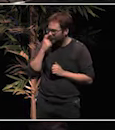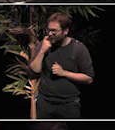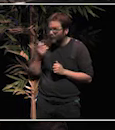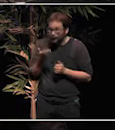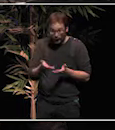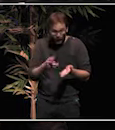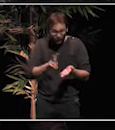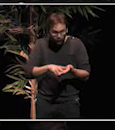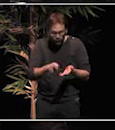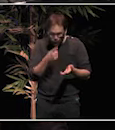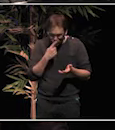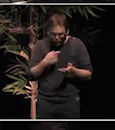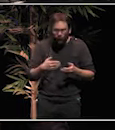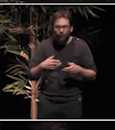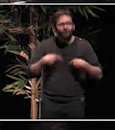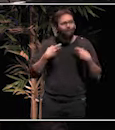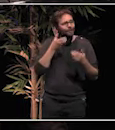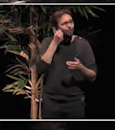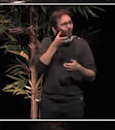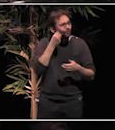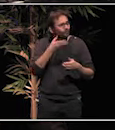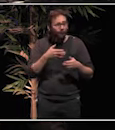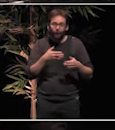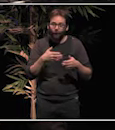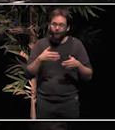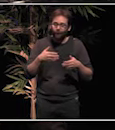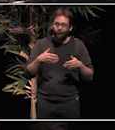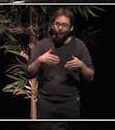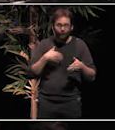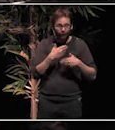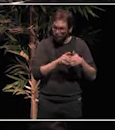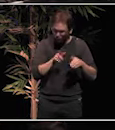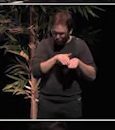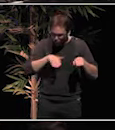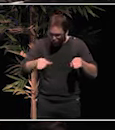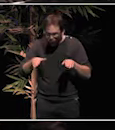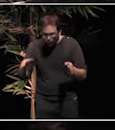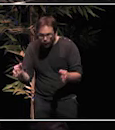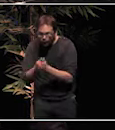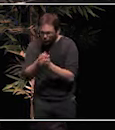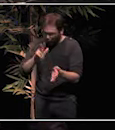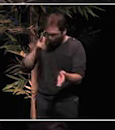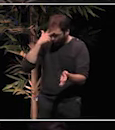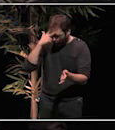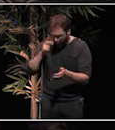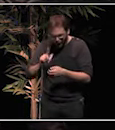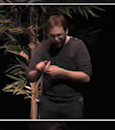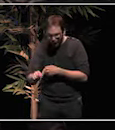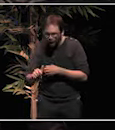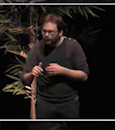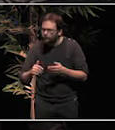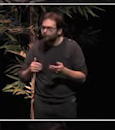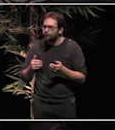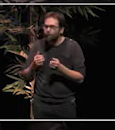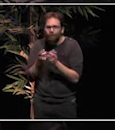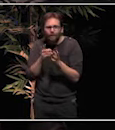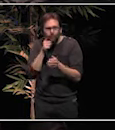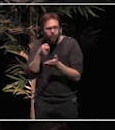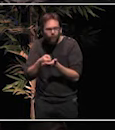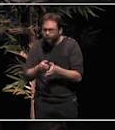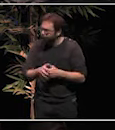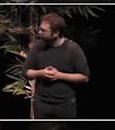vraiment dans le sens se sortir de sa vie quotidienne et faire des choses qui nous, qui nous marquent et qui nous mettent un peu des étoiles plein les yeux pendant quelques jours au moins. Donc ce qui